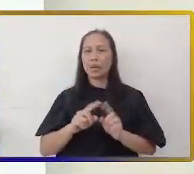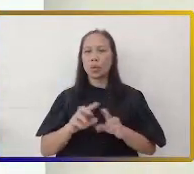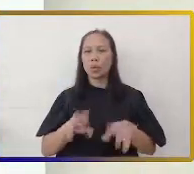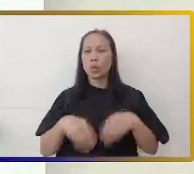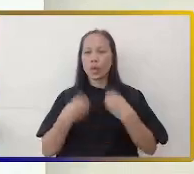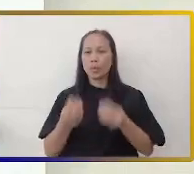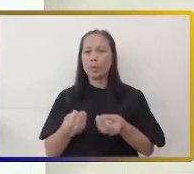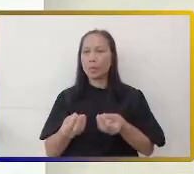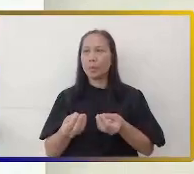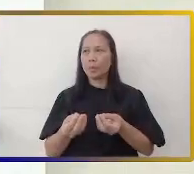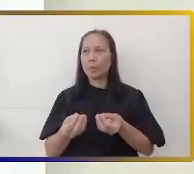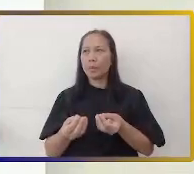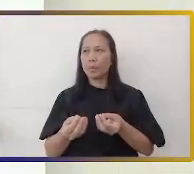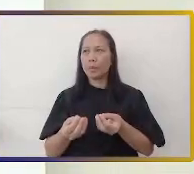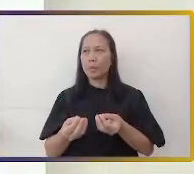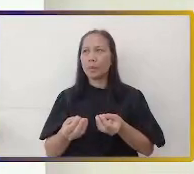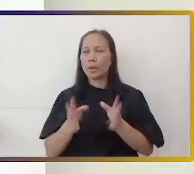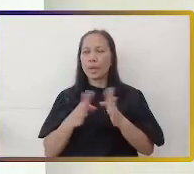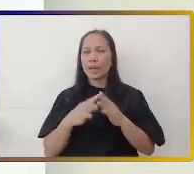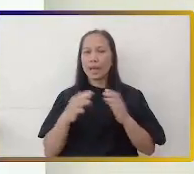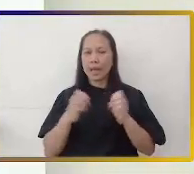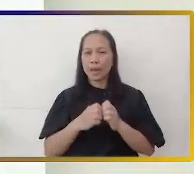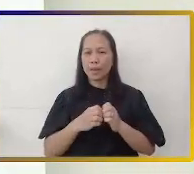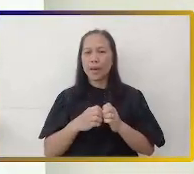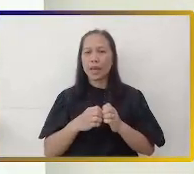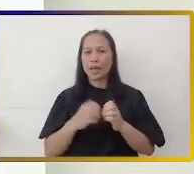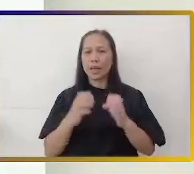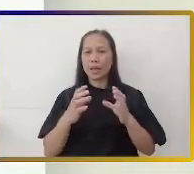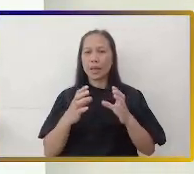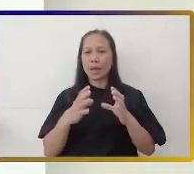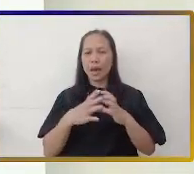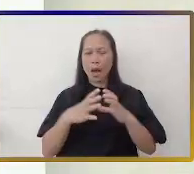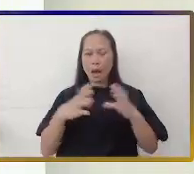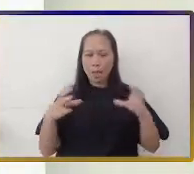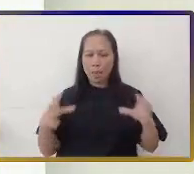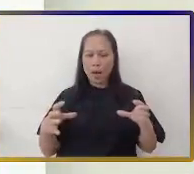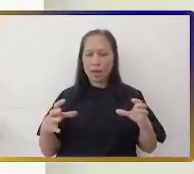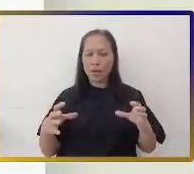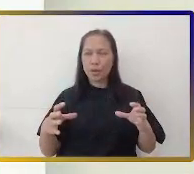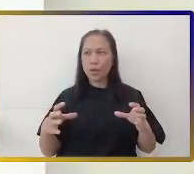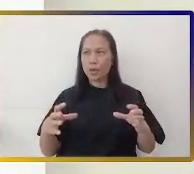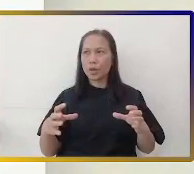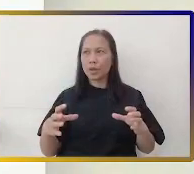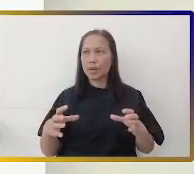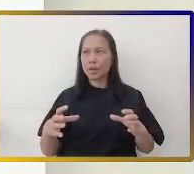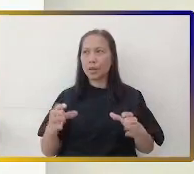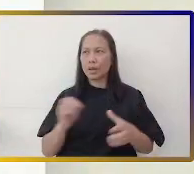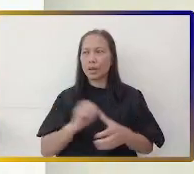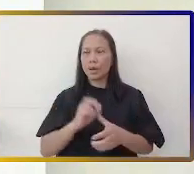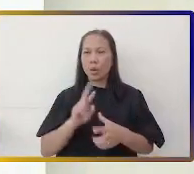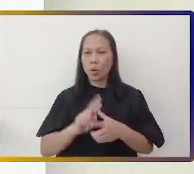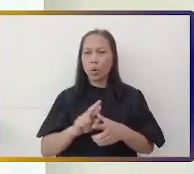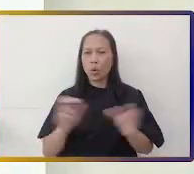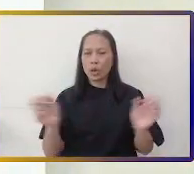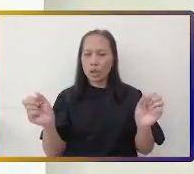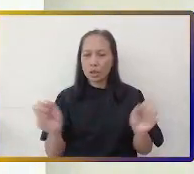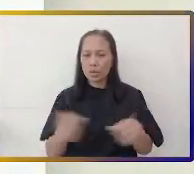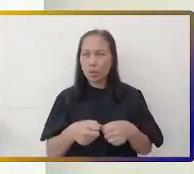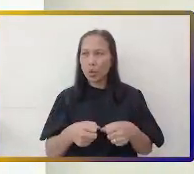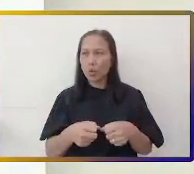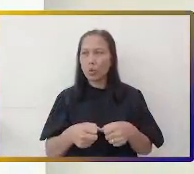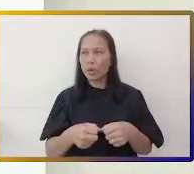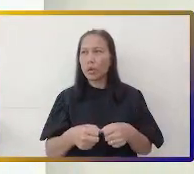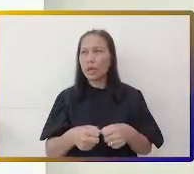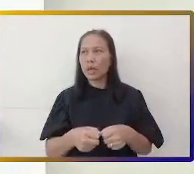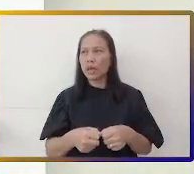magbigay na kahit malaki man yan dahil we cannot outgive God Amen at the same